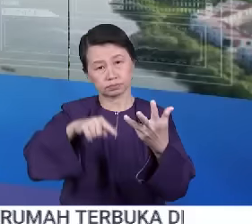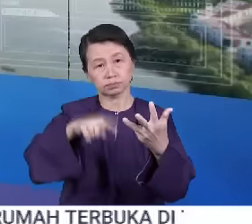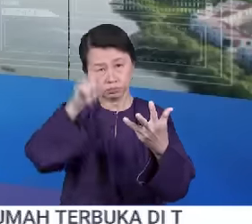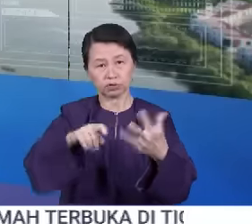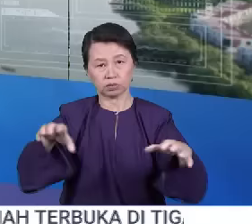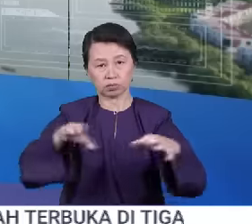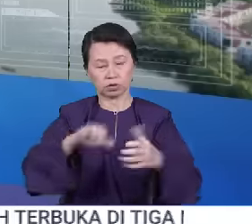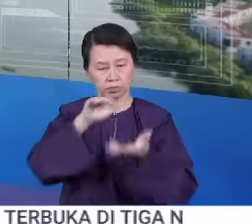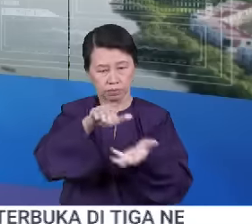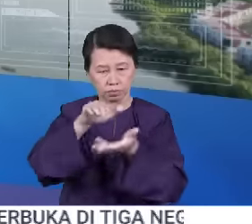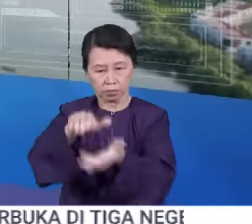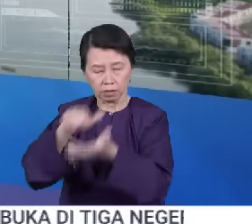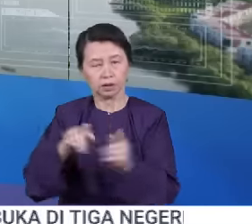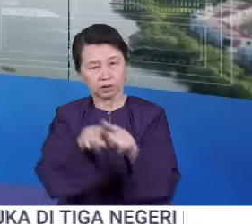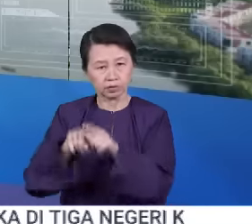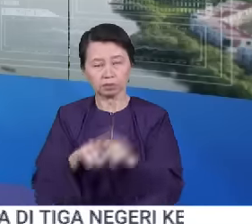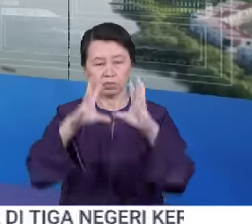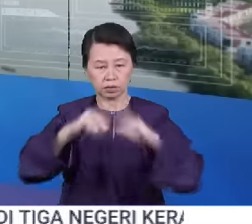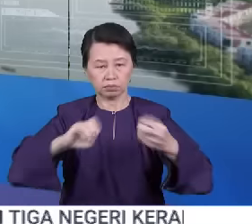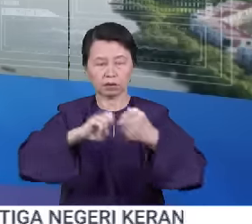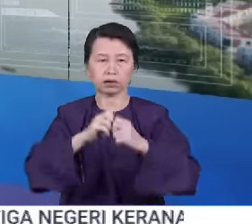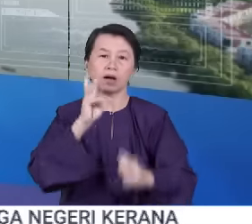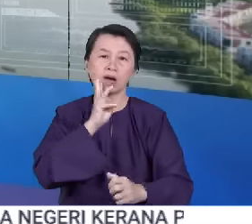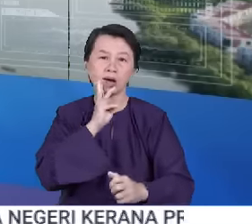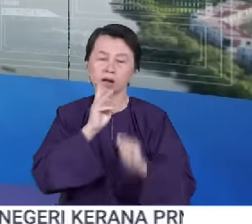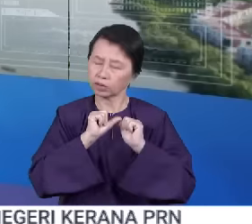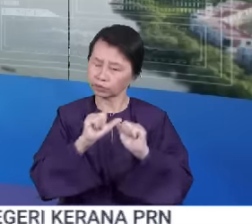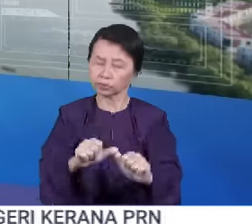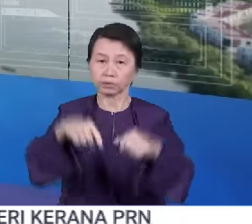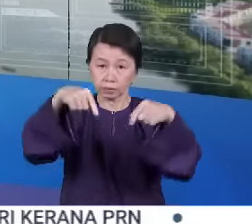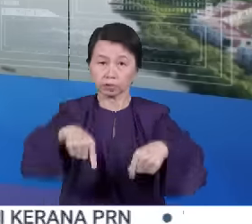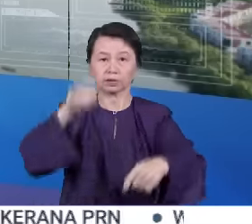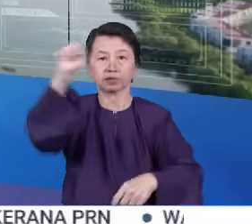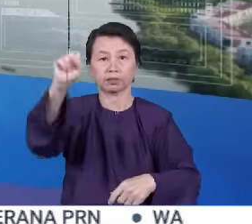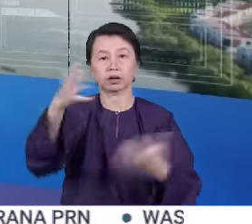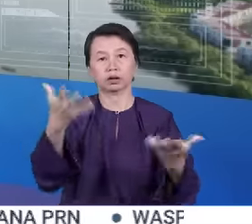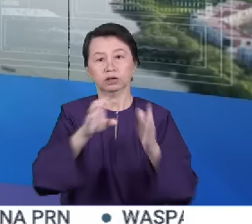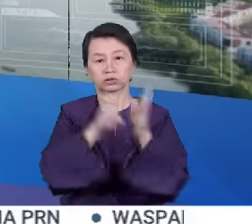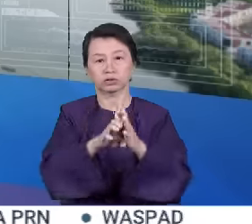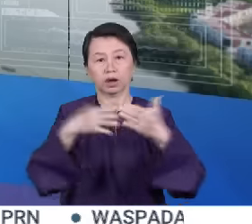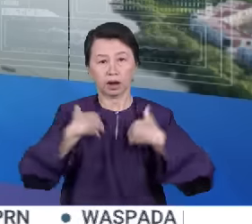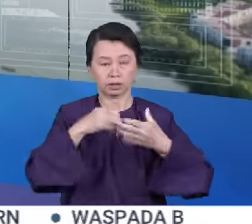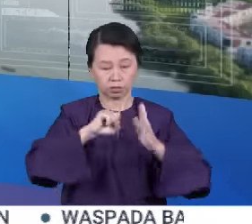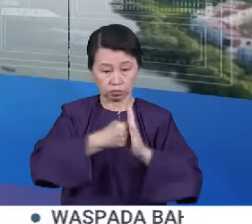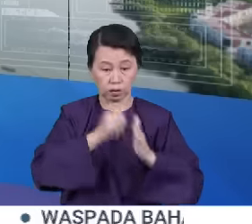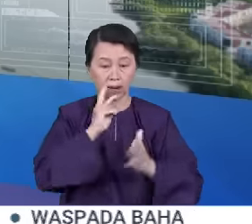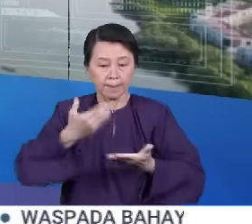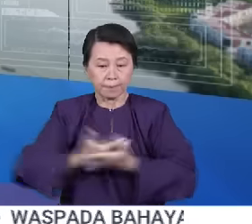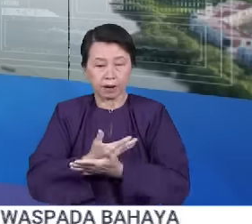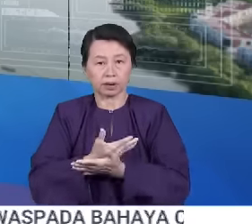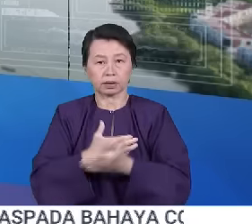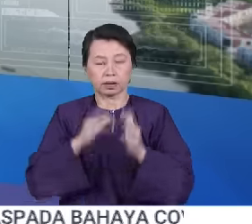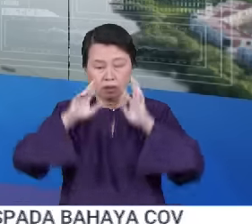secara berpakej dan serentak dalam menangani isu bekalan air secara holistik di negeri ini. Antaranya adalah mewujudkan sumber air baharu secara